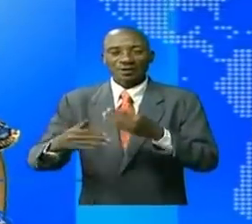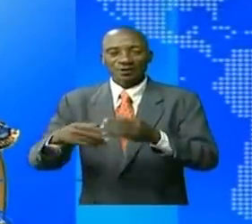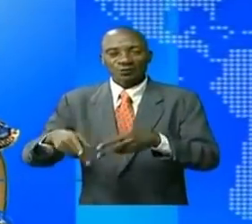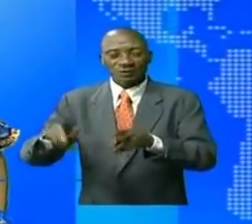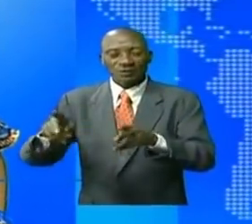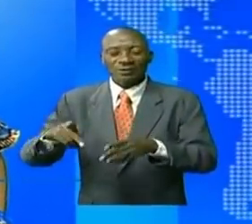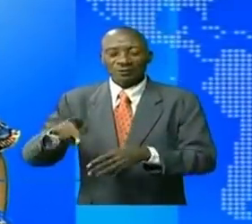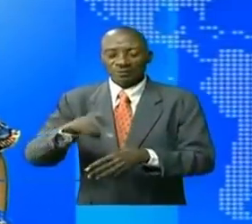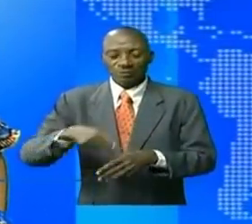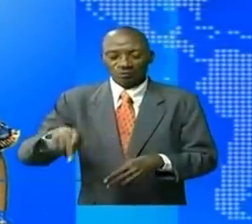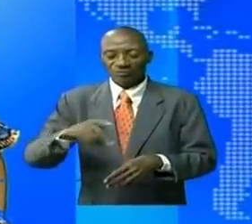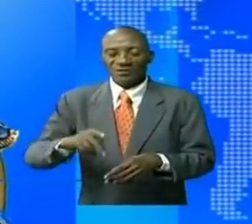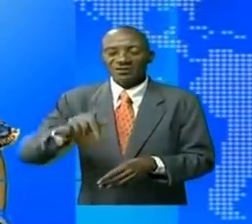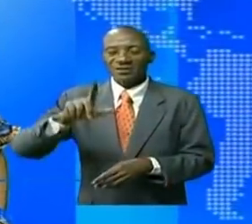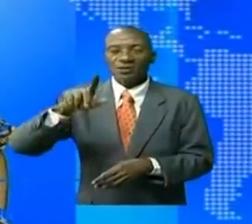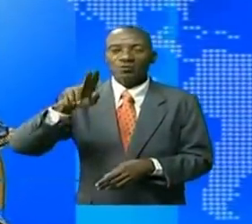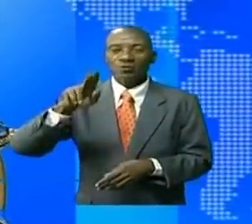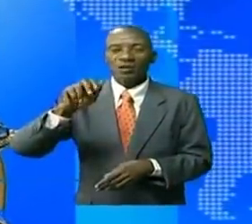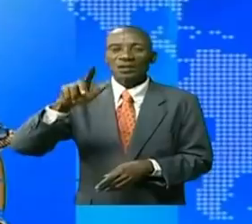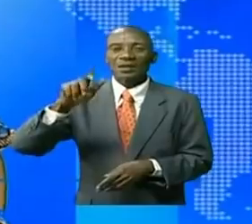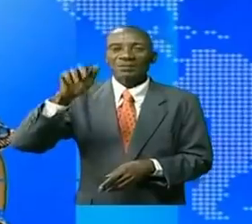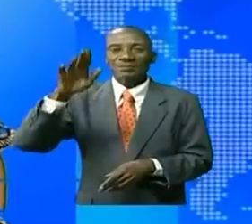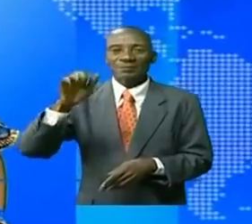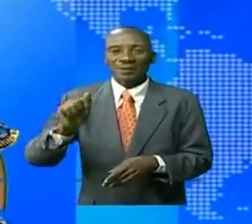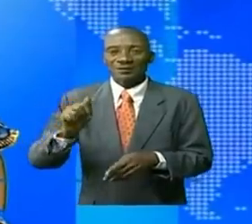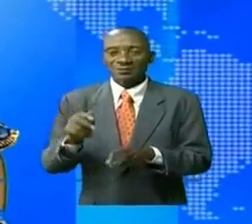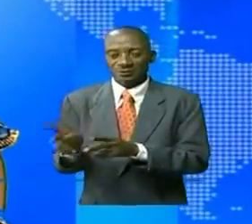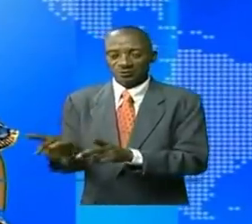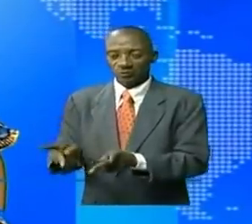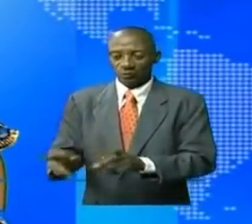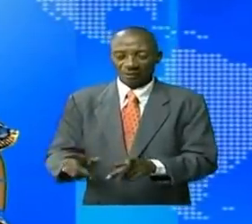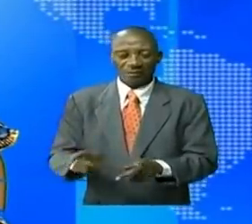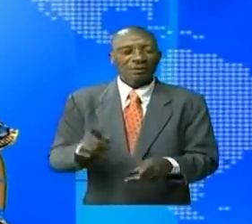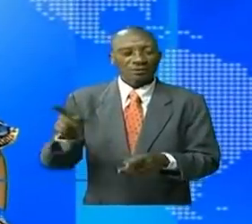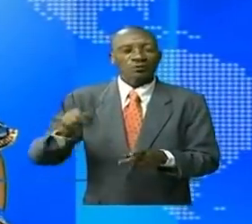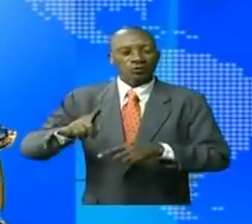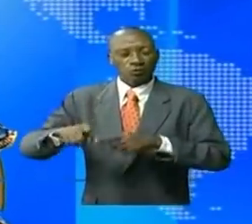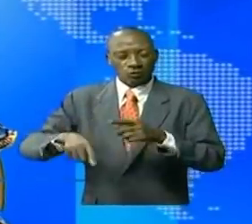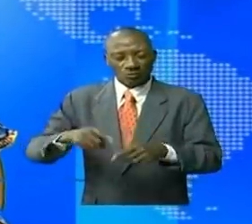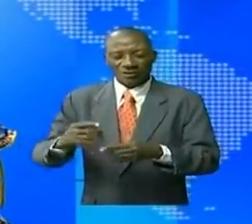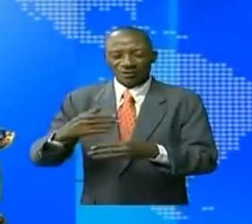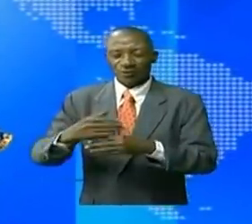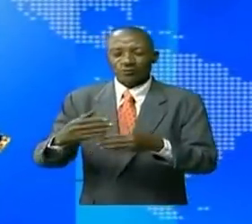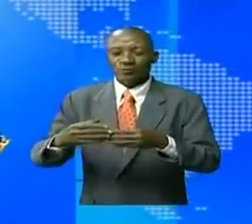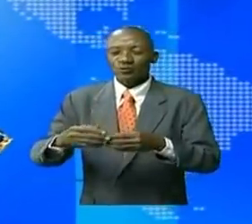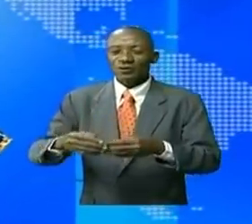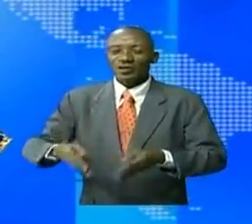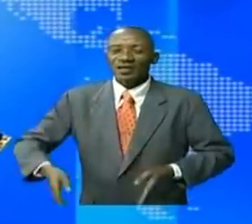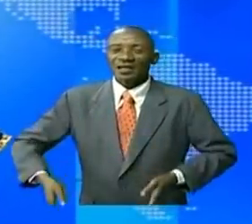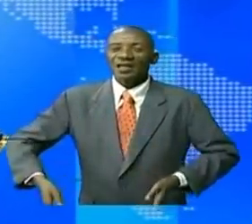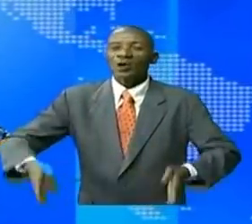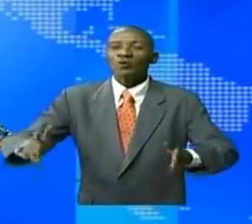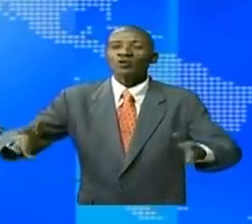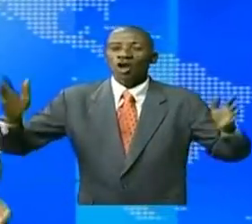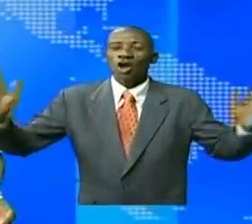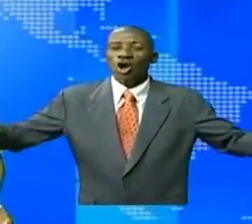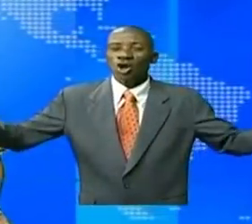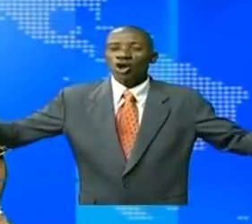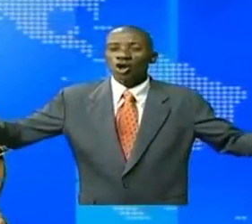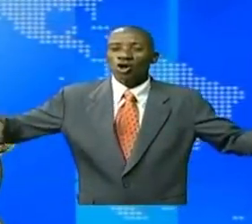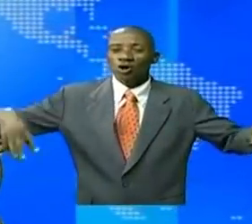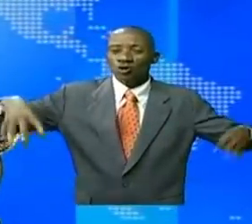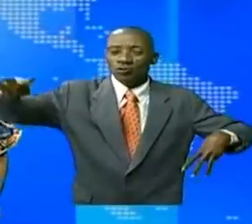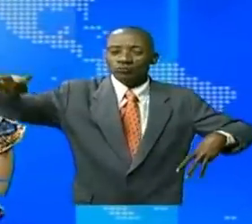Lualaba où les travaux de construction de la toute première autoroute dans cette province se poursuivent normalement.